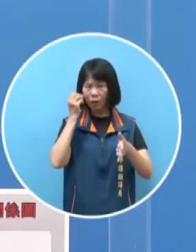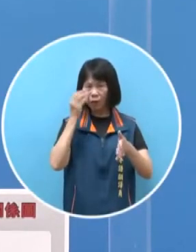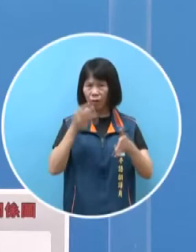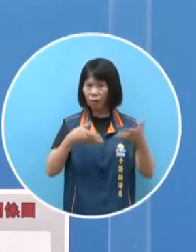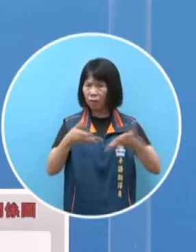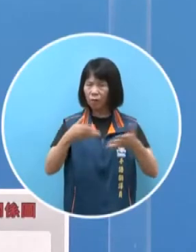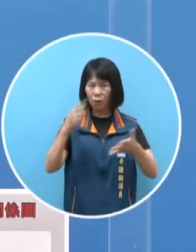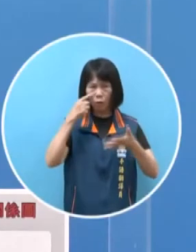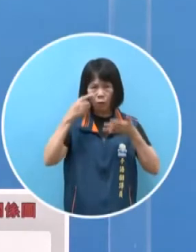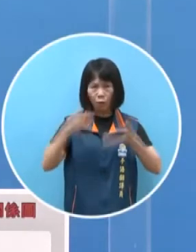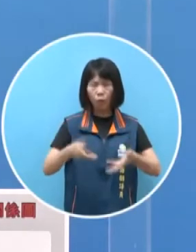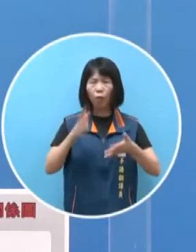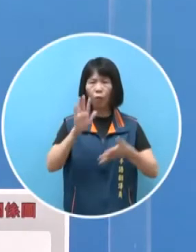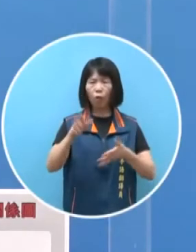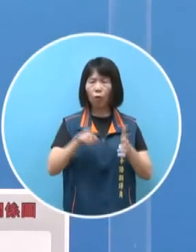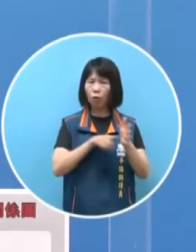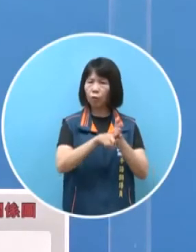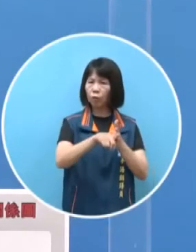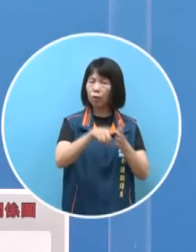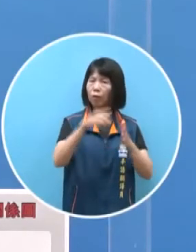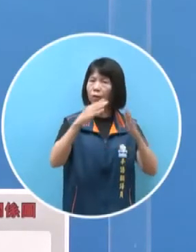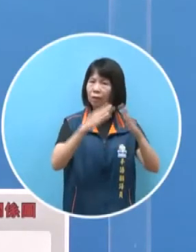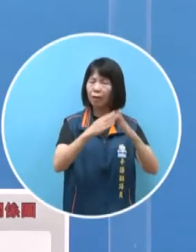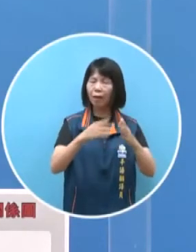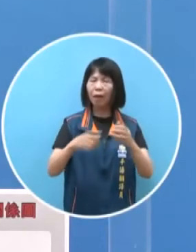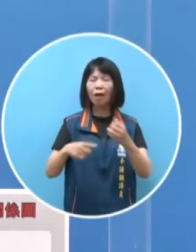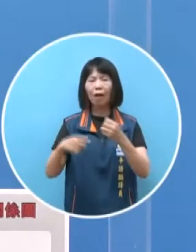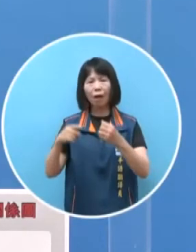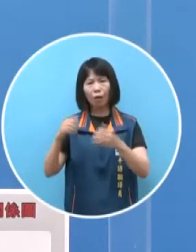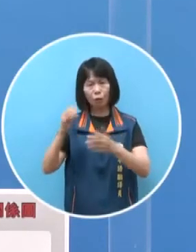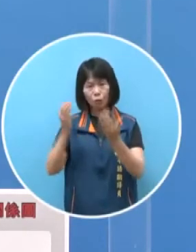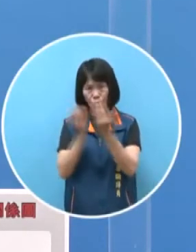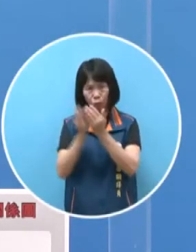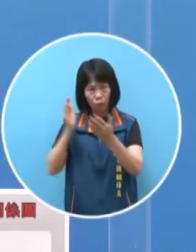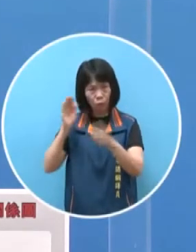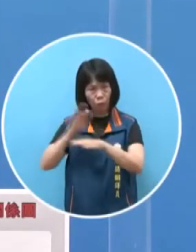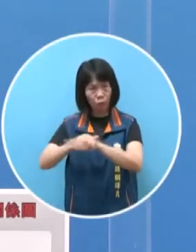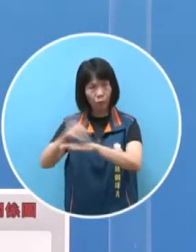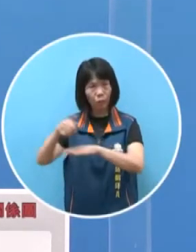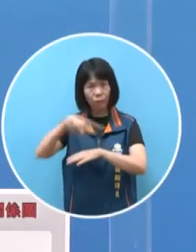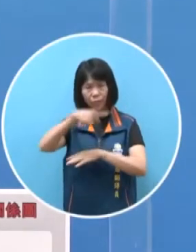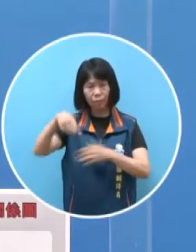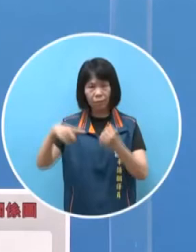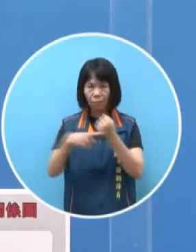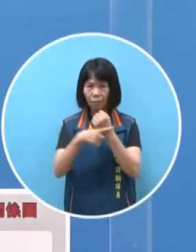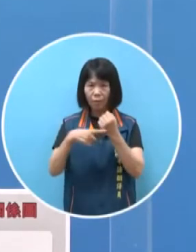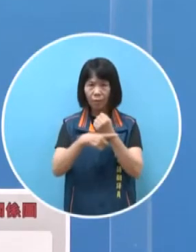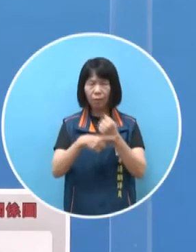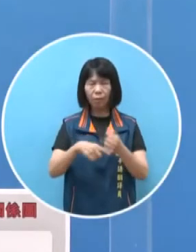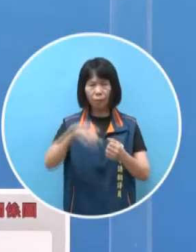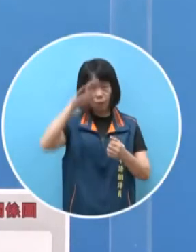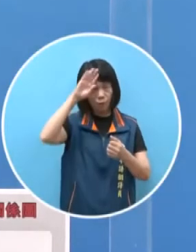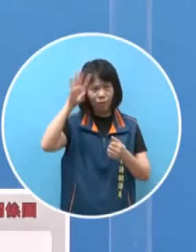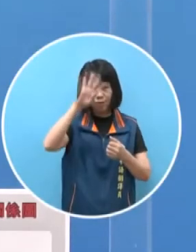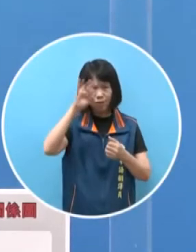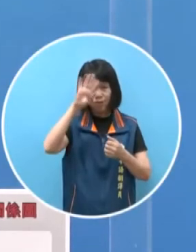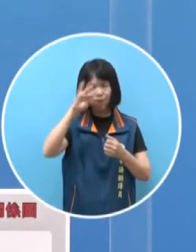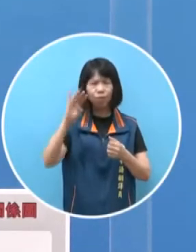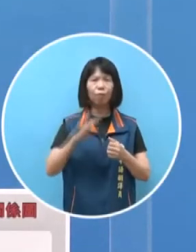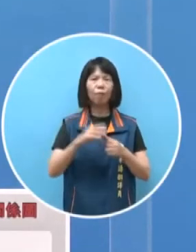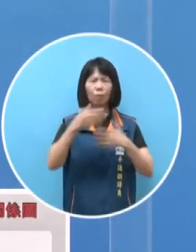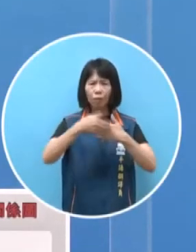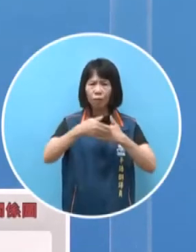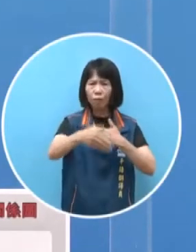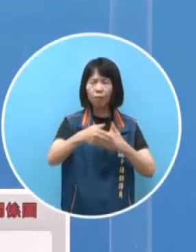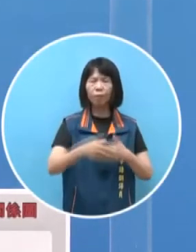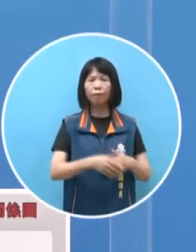视，所以专家学者也在研究整个疫调的过程，他们将这整个从